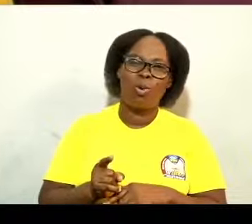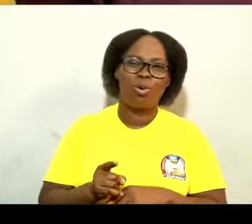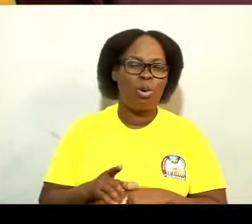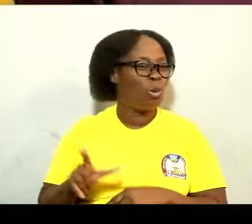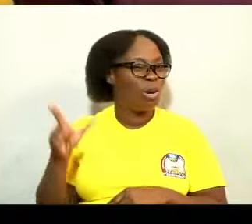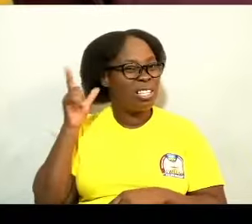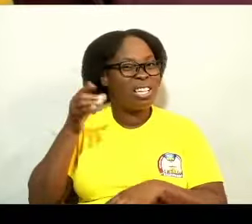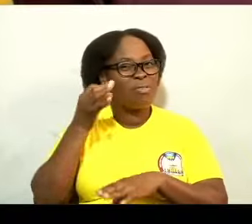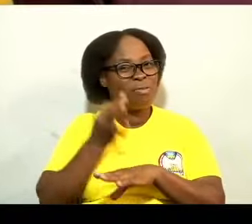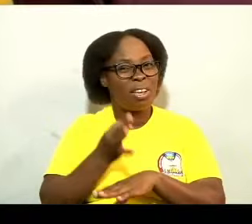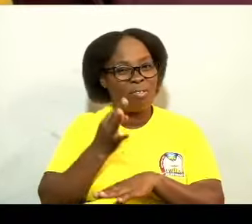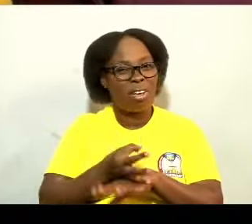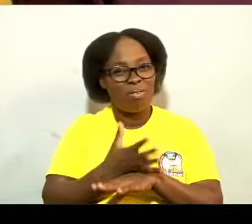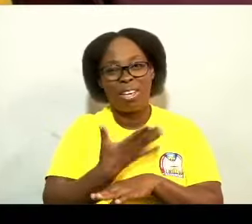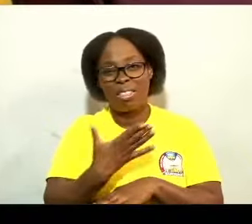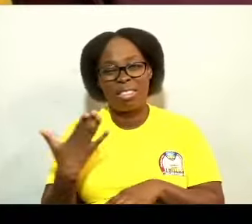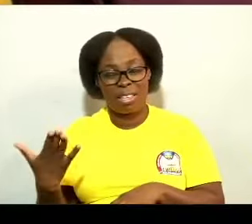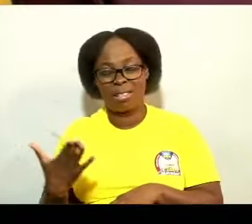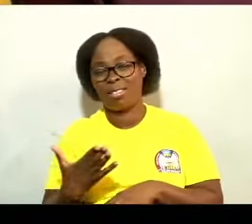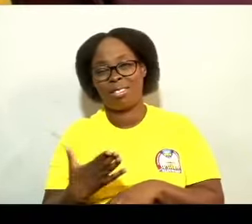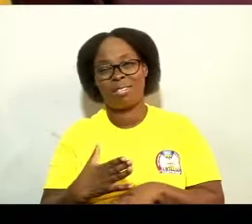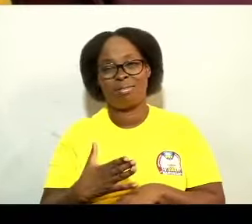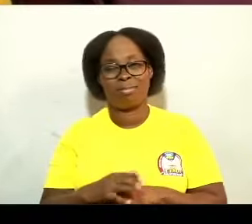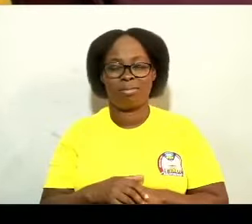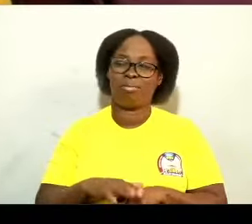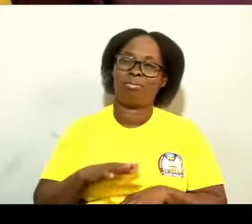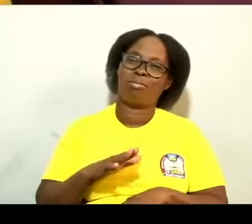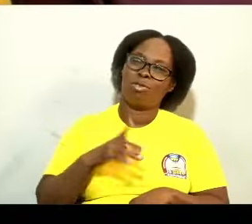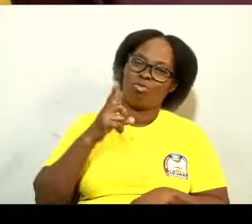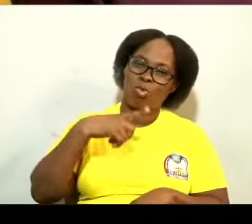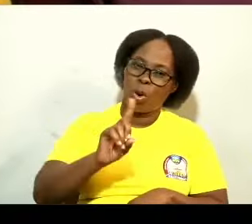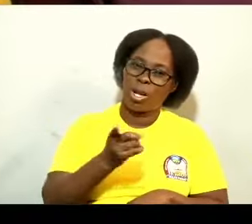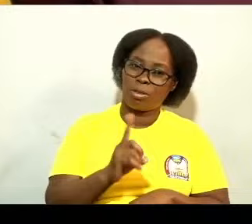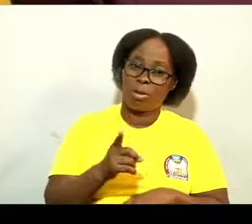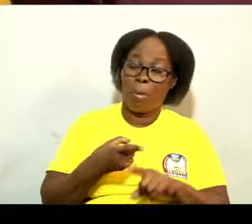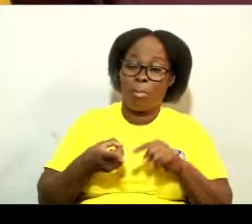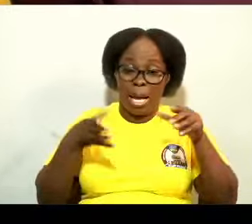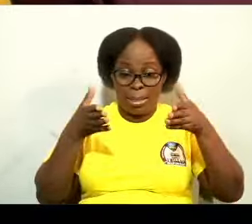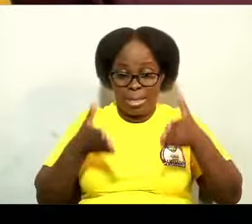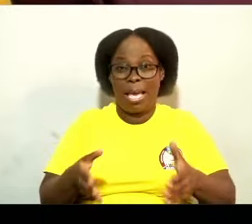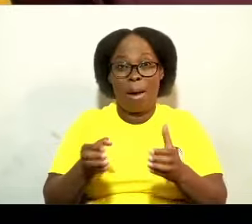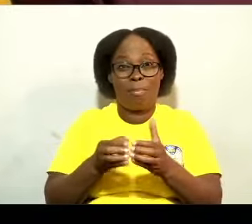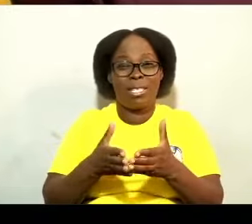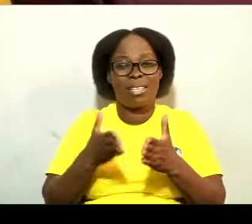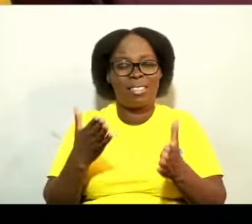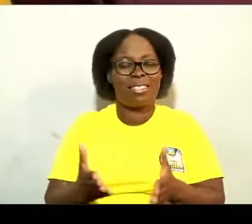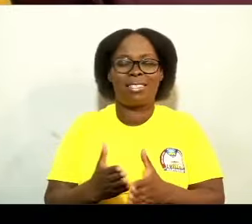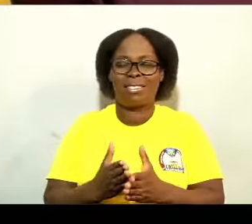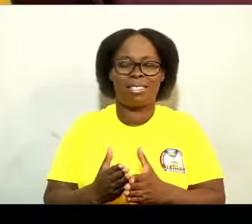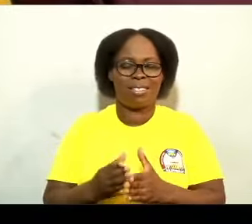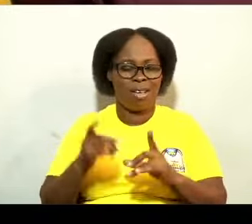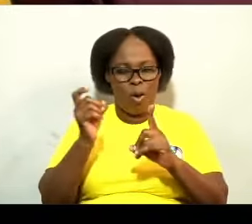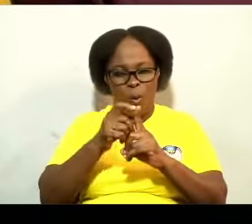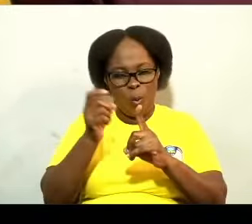mlikwisha kula mno mambo ambayo sio menyewe. Hapa kwenye mkutano huu ni neno kwa neno.